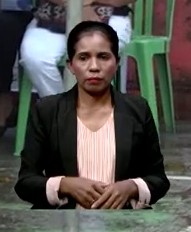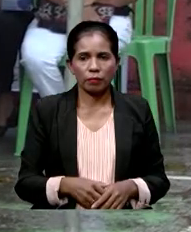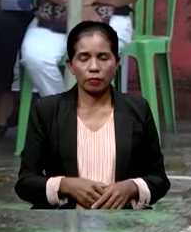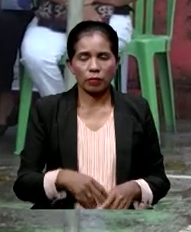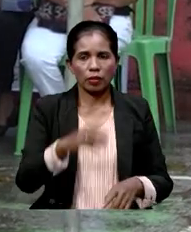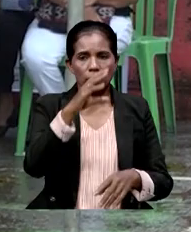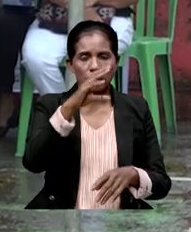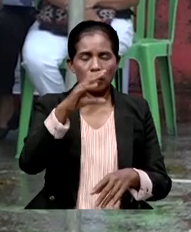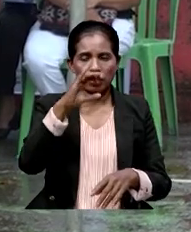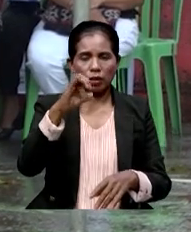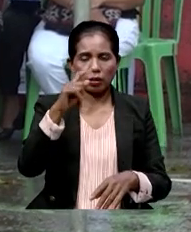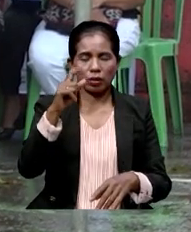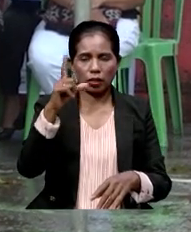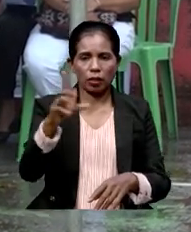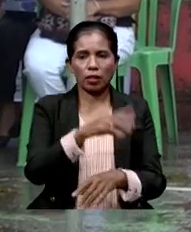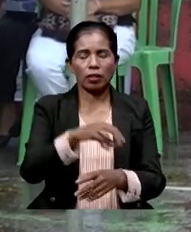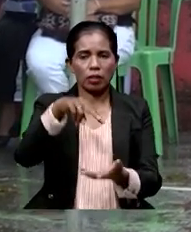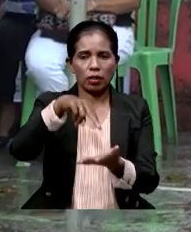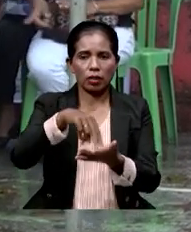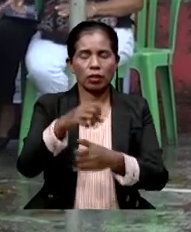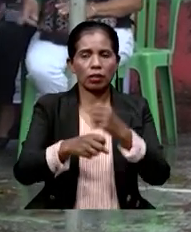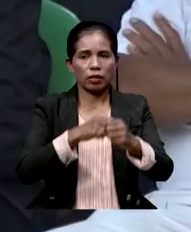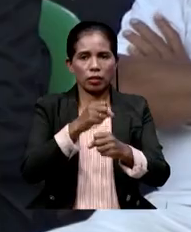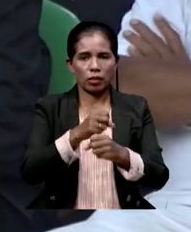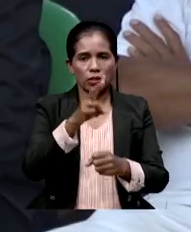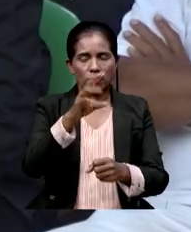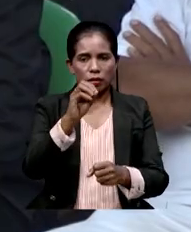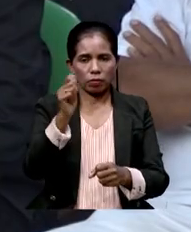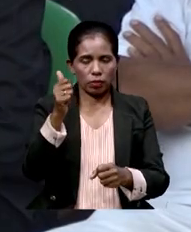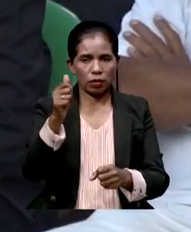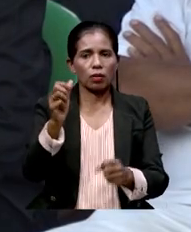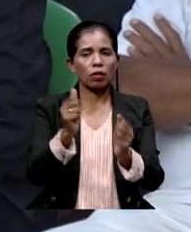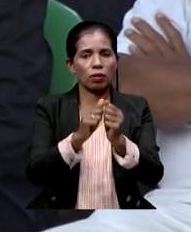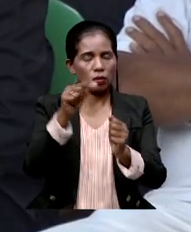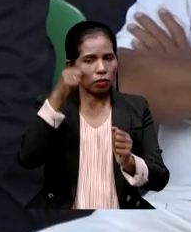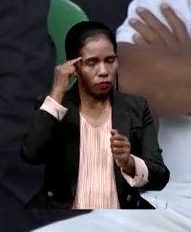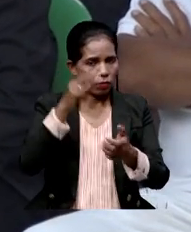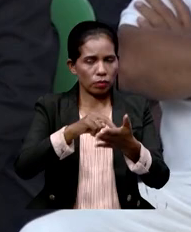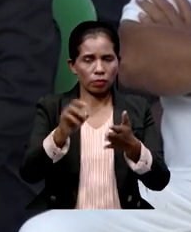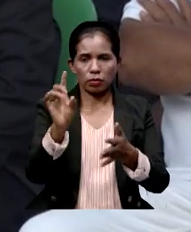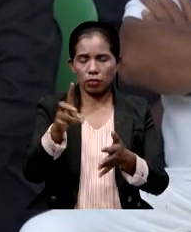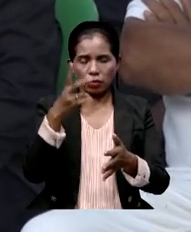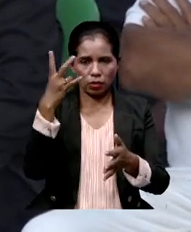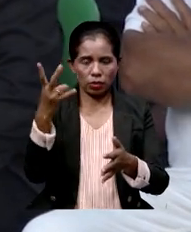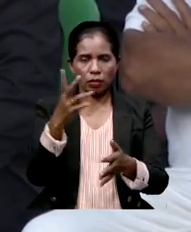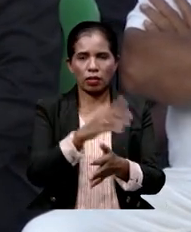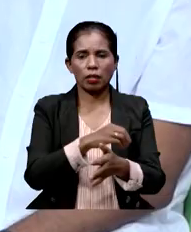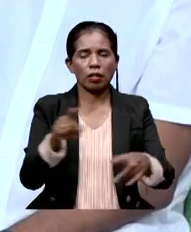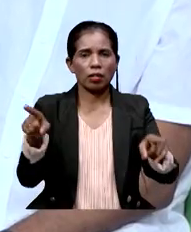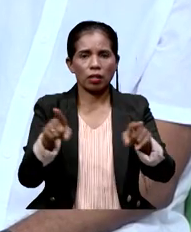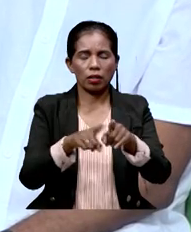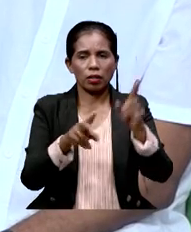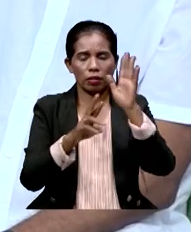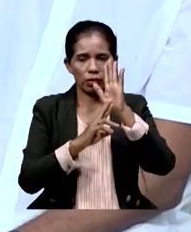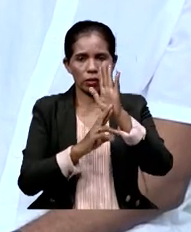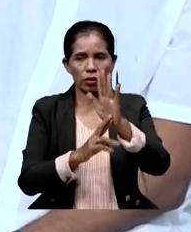Camera Comercio Industria Timor Leste nebe establece e tina ngrimo sanulu. Ho resolusan governo numero 1500 bara regulas 1500 hanesan